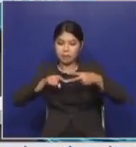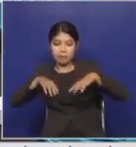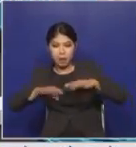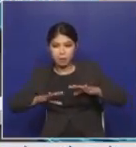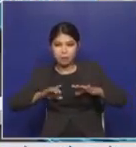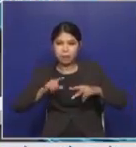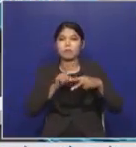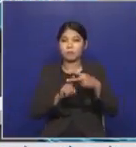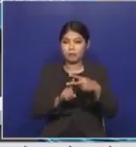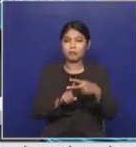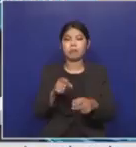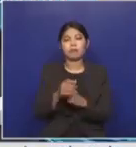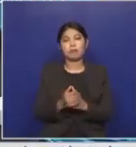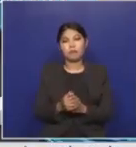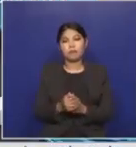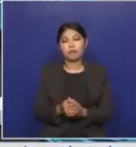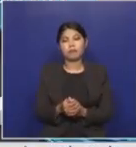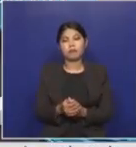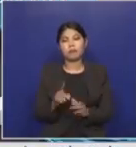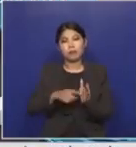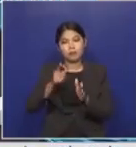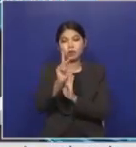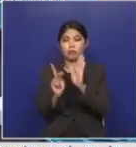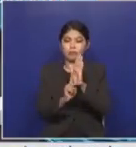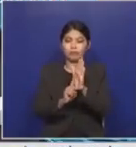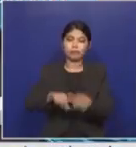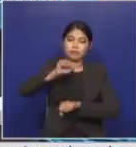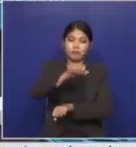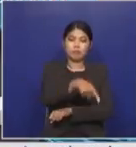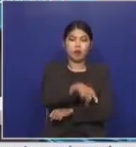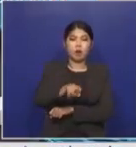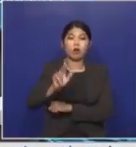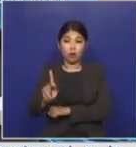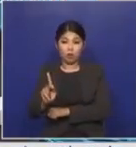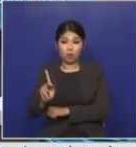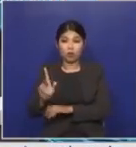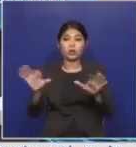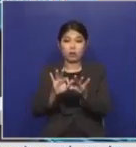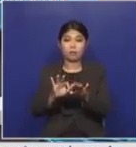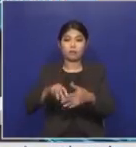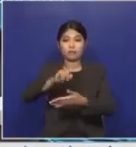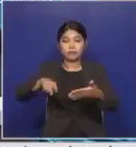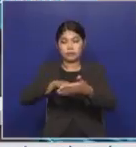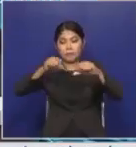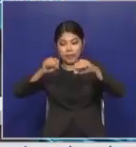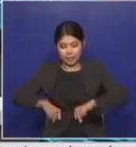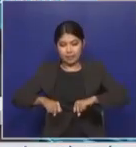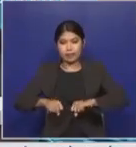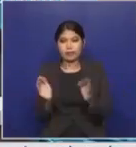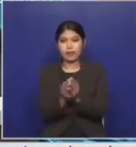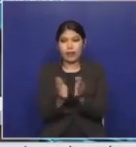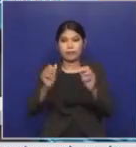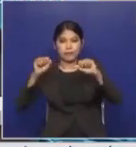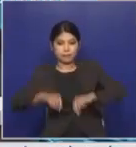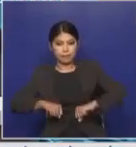นายกรับฟรีอาจจะคราเป็นพระราชกำหนดว่าด้วยการออกเสียงประชามติเพื่อให้ทันกับสายการก็